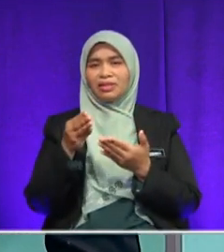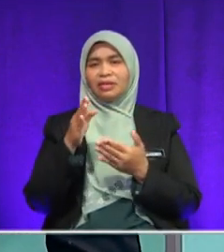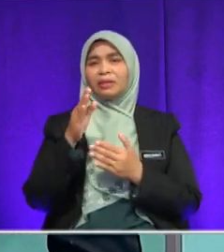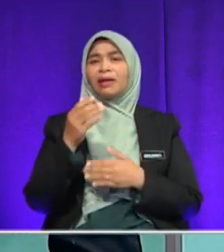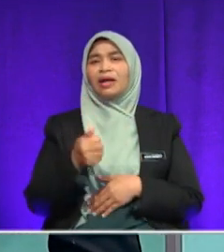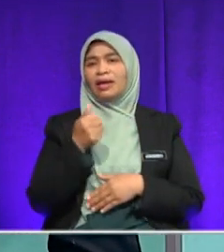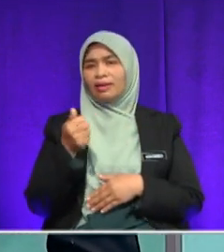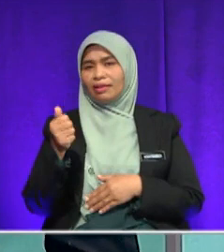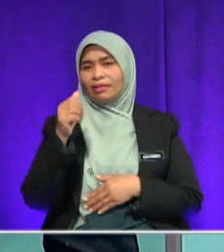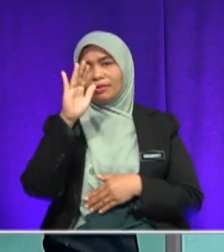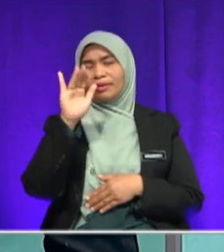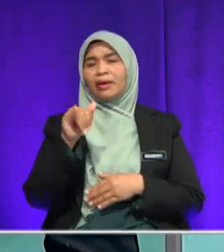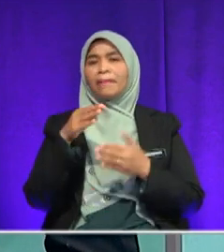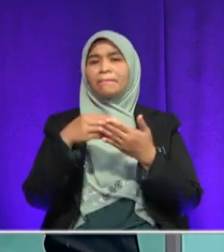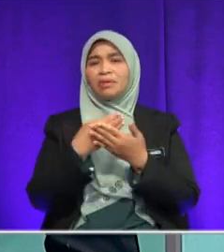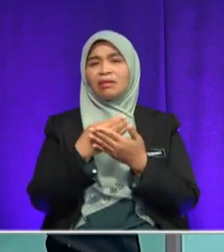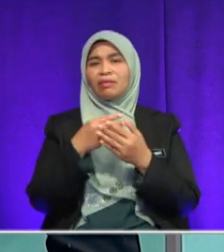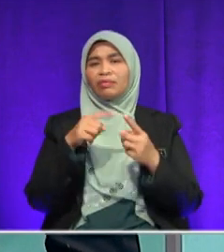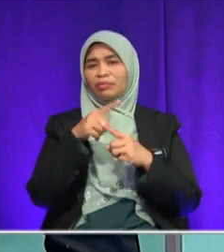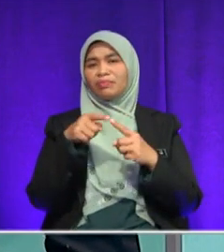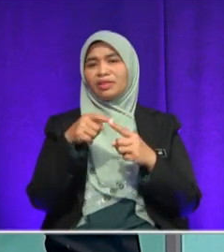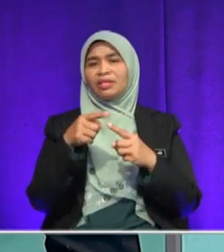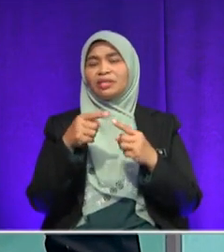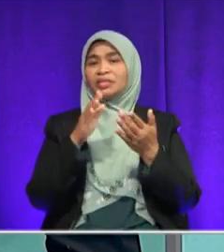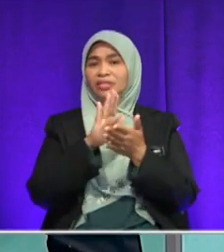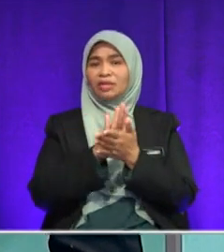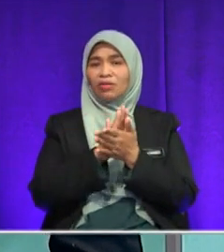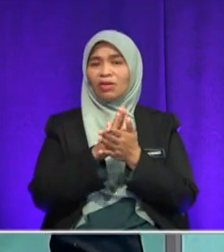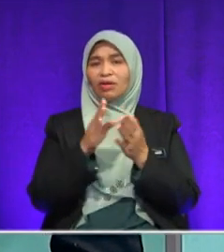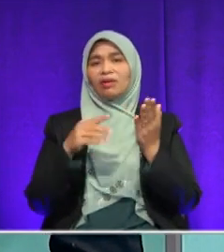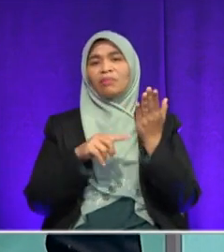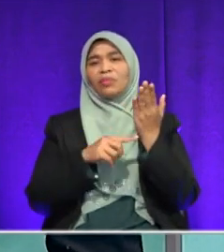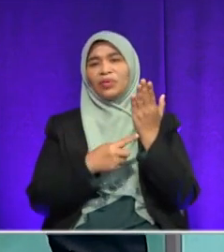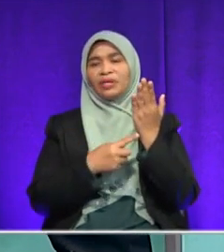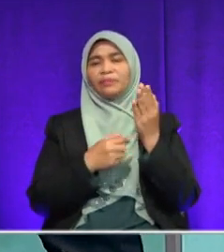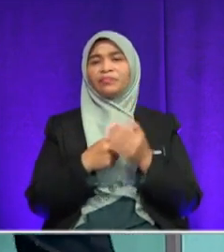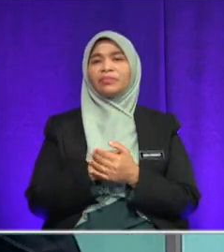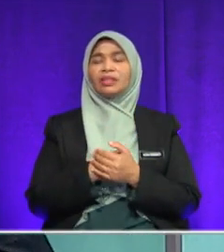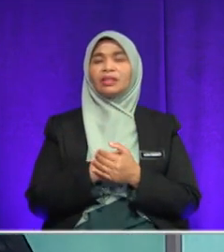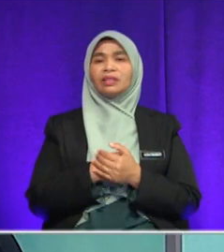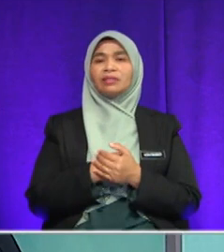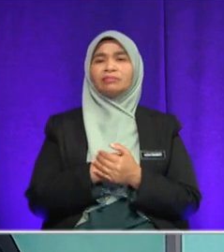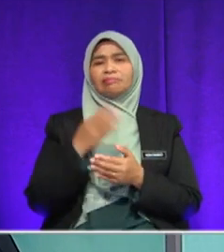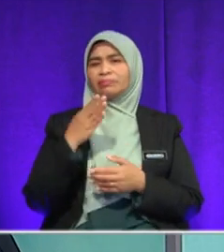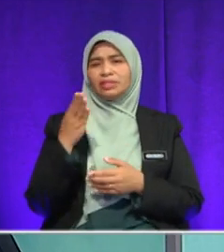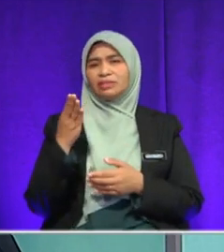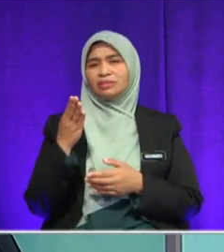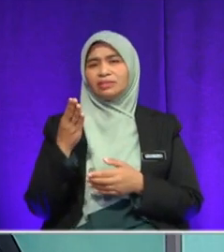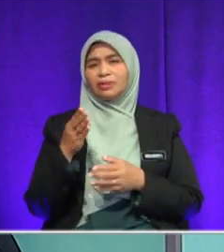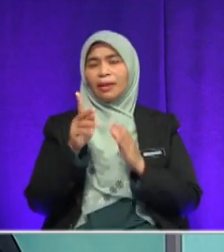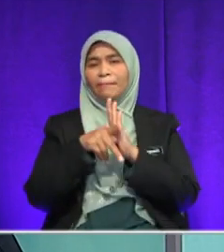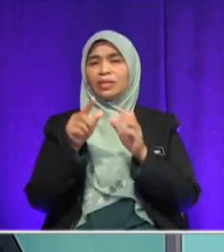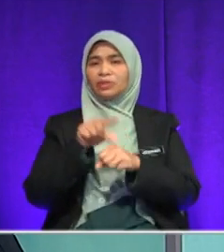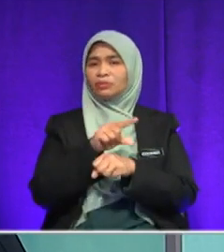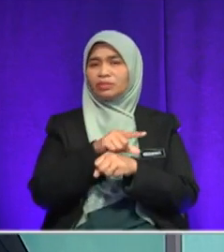peralatan sekolah. So permintaan ke atas beg sekolah akan meningkat. Walaupun harga orang biasanya isi rumah tak akan lihat lagi lah faktor